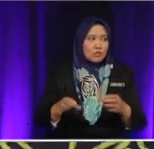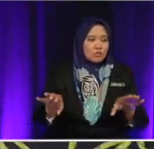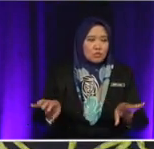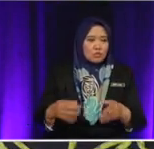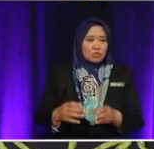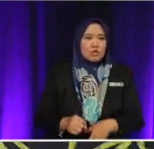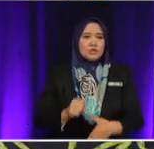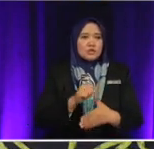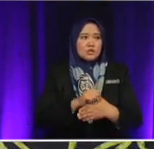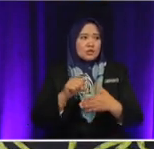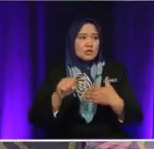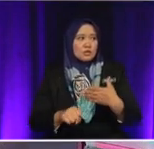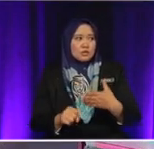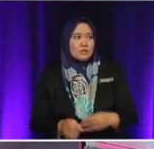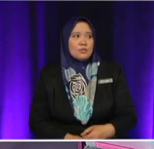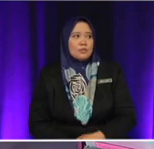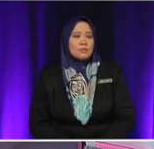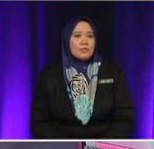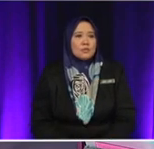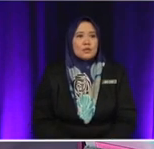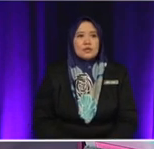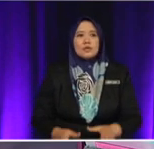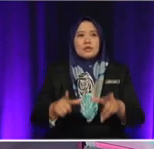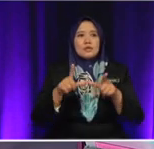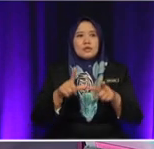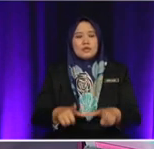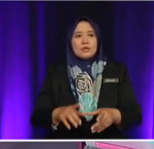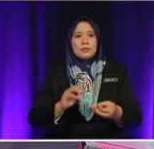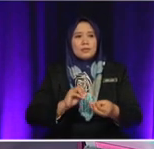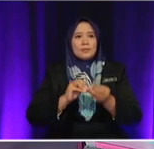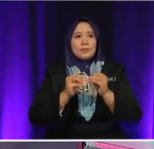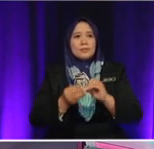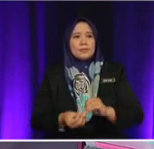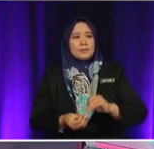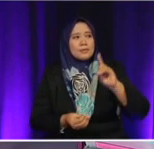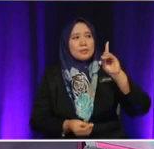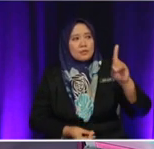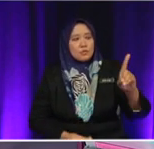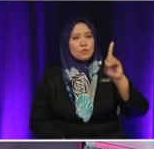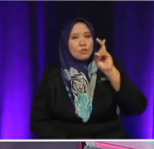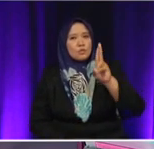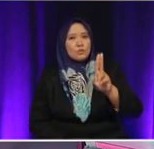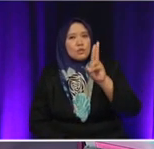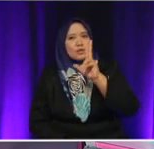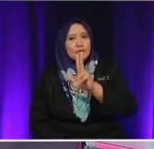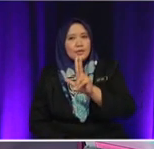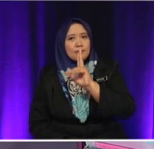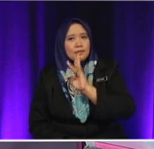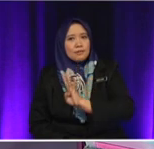kita letakkan nombor. Yang pertama, wujudkan suasana harmoni, wujudkan matlamat bersama, nilai latar